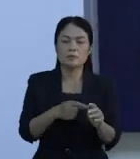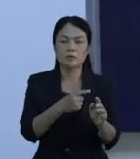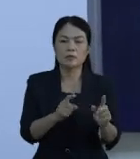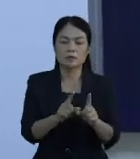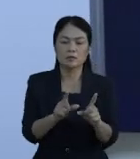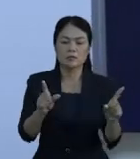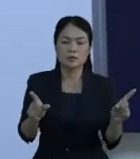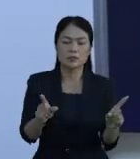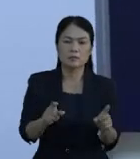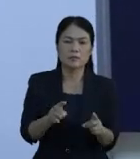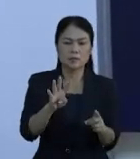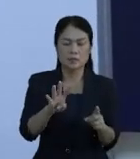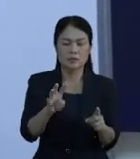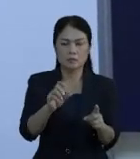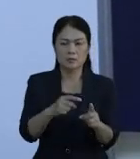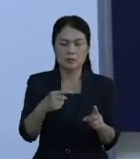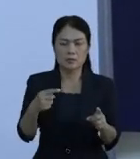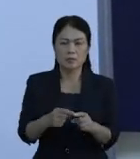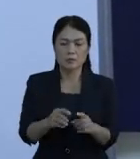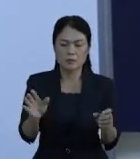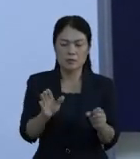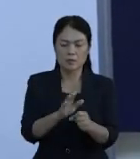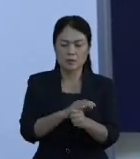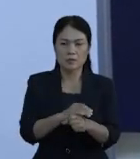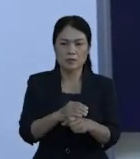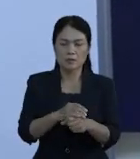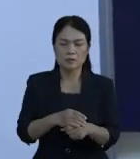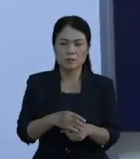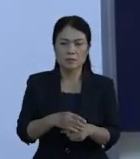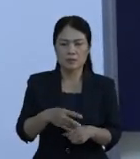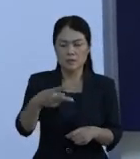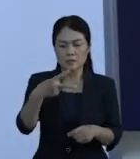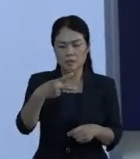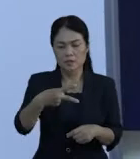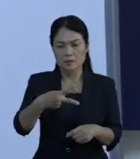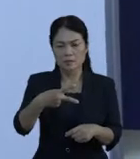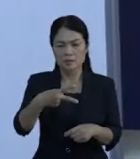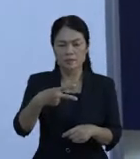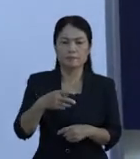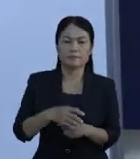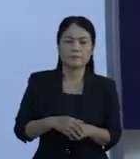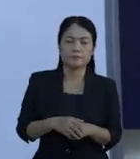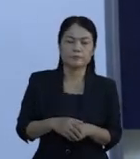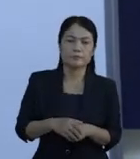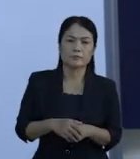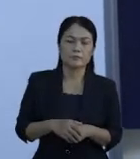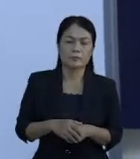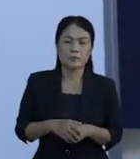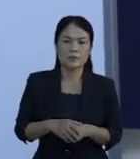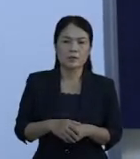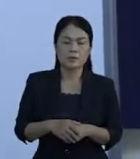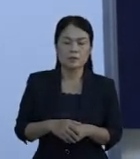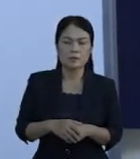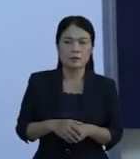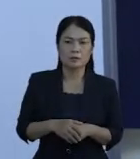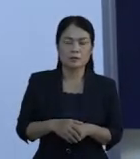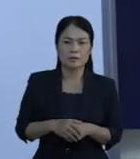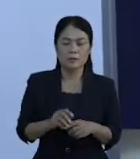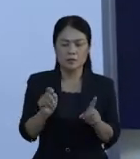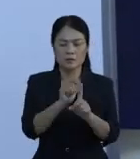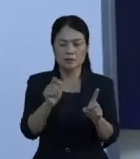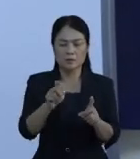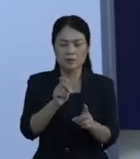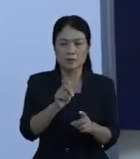thống chiến buồn buồn liên chẳng dương tới vùng bến xe nhà nhà thông là con á và hát khò và dư rõ tung mơ